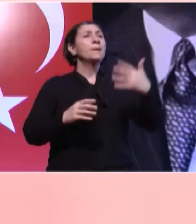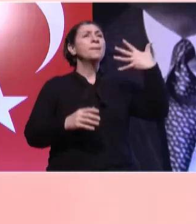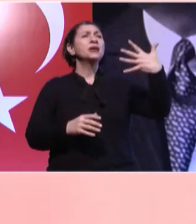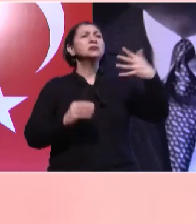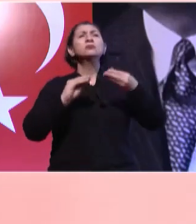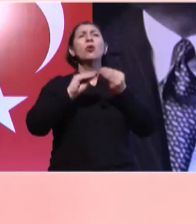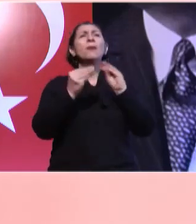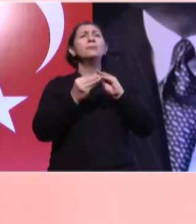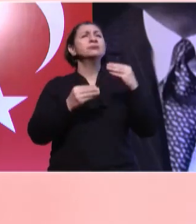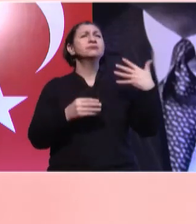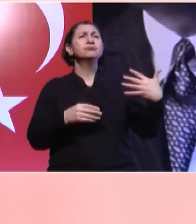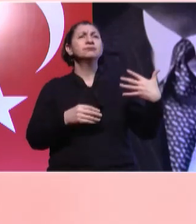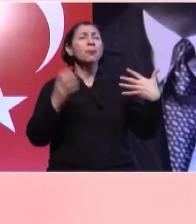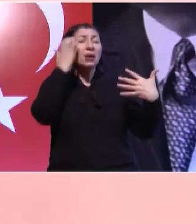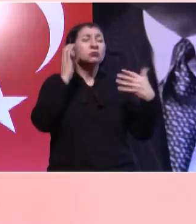5 temel sorunumuzun